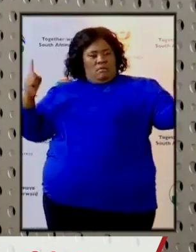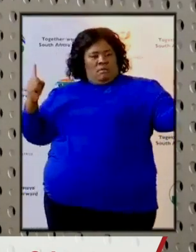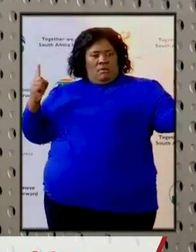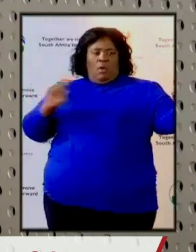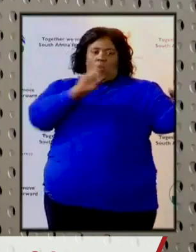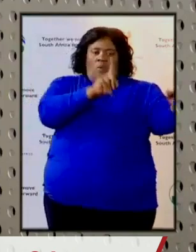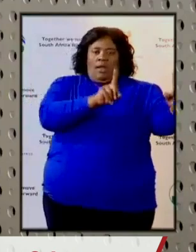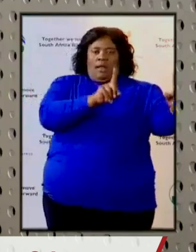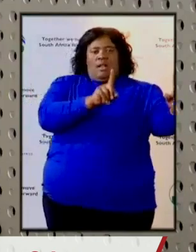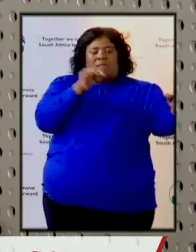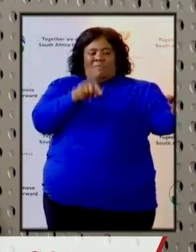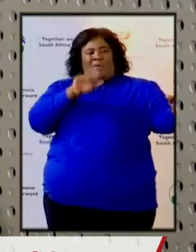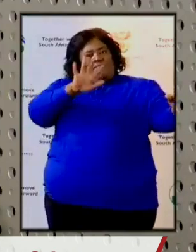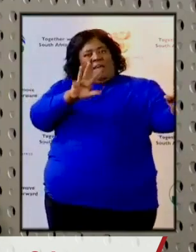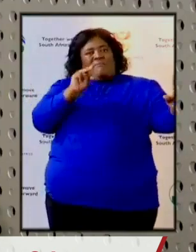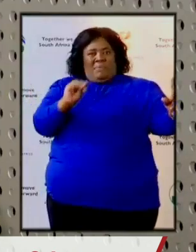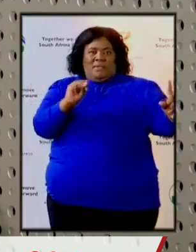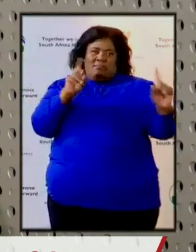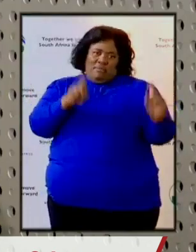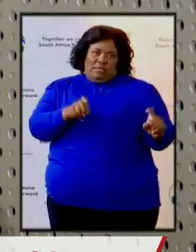ukuze sivikele leli gciwane.